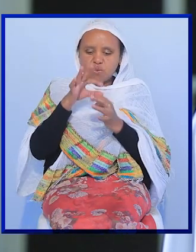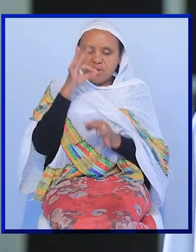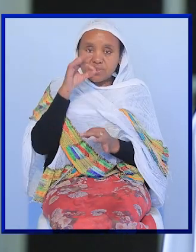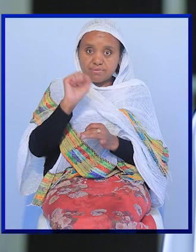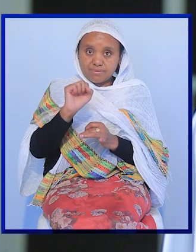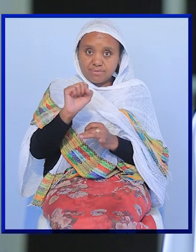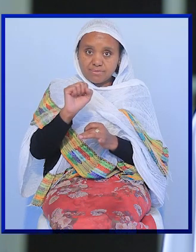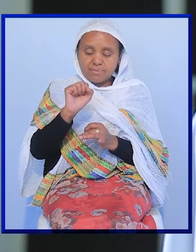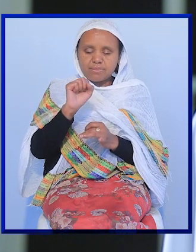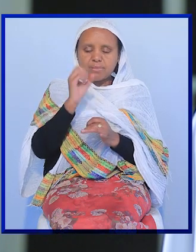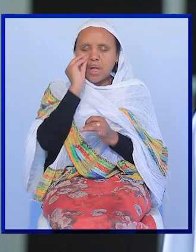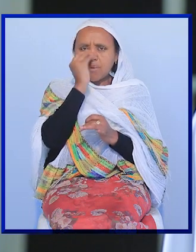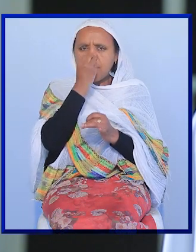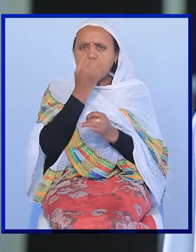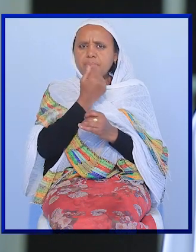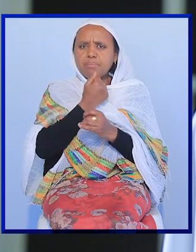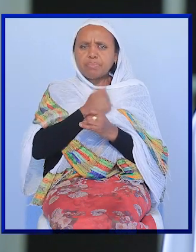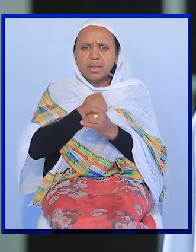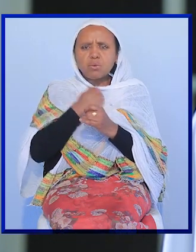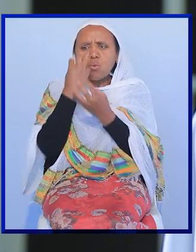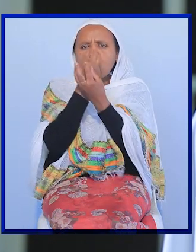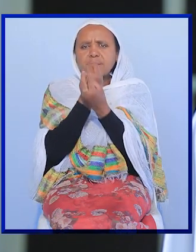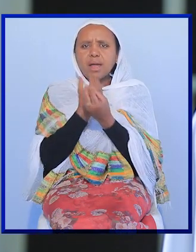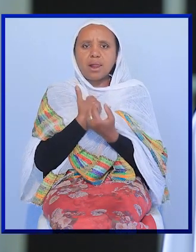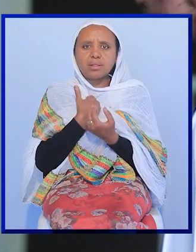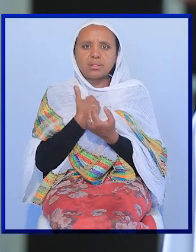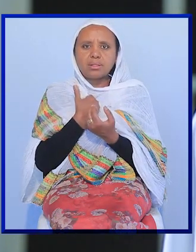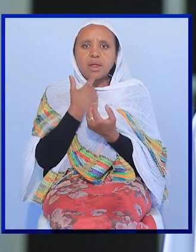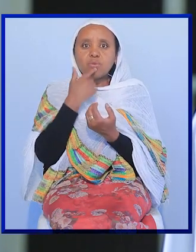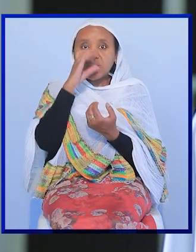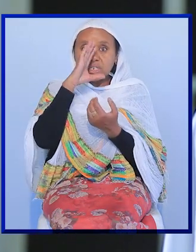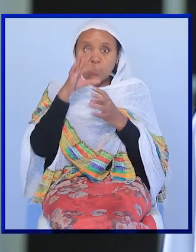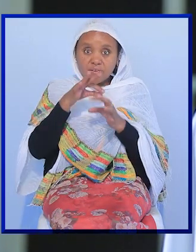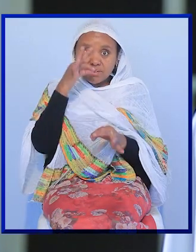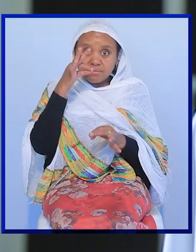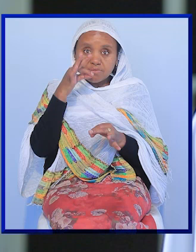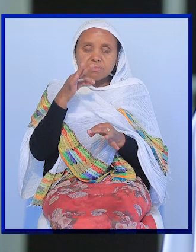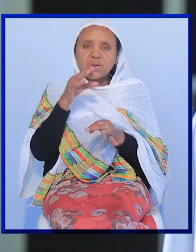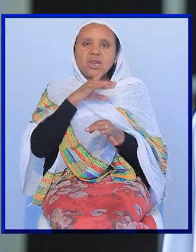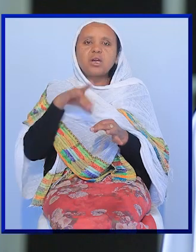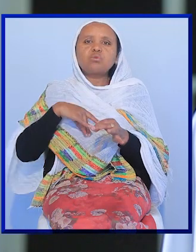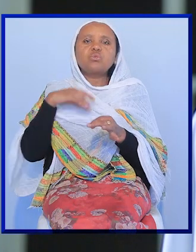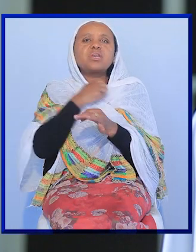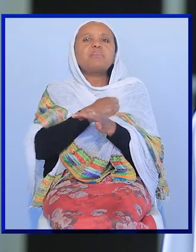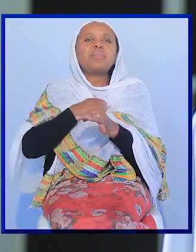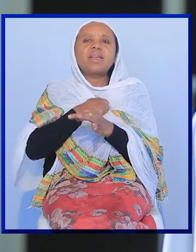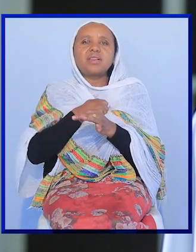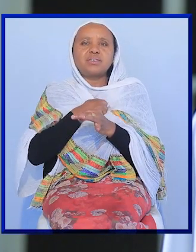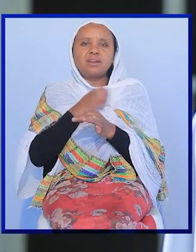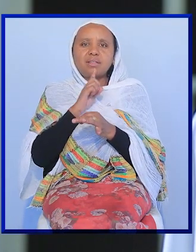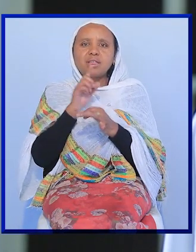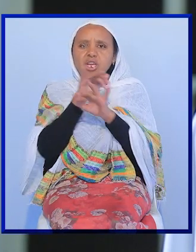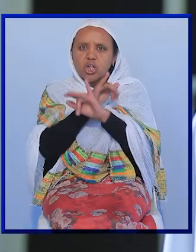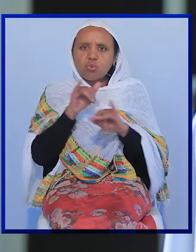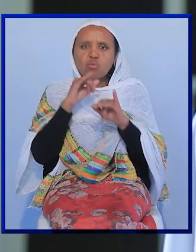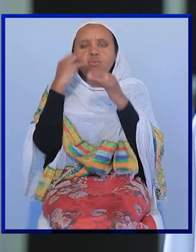አያችሁ፣ አበባ የምታሳሳ ነች፣ ውበት ያላት ነች እንዳልነው የሰው ነፍስም ለክርስቶስ የምታሳሳ እንዲሁ